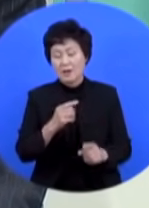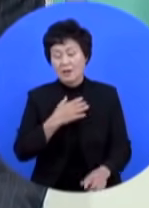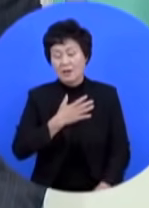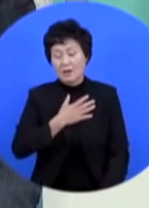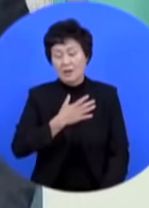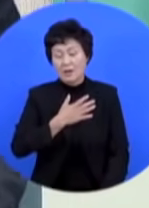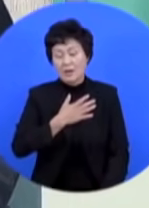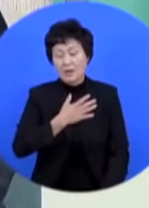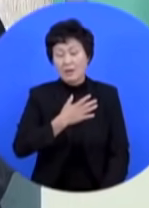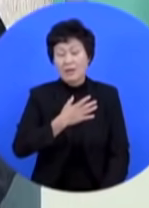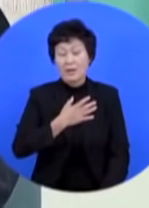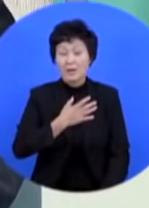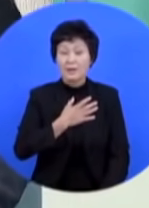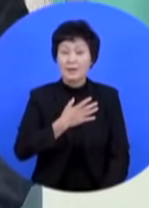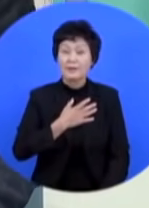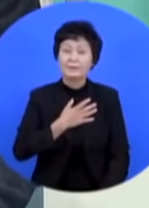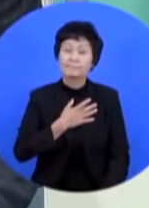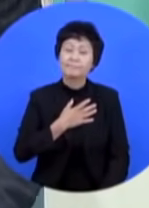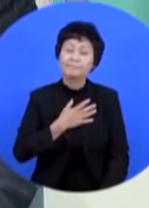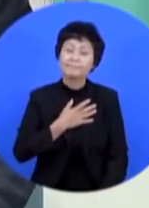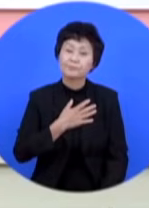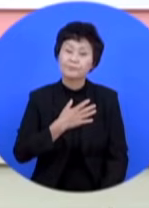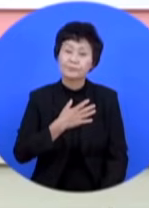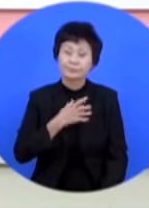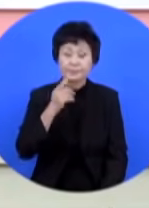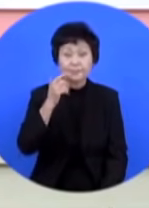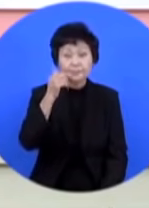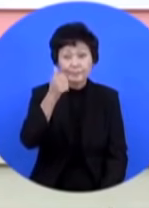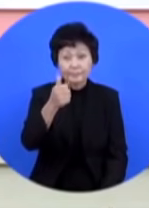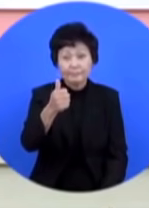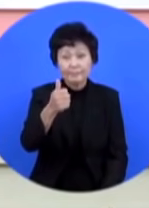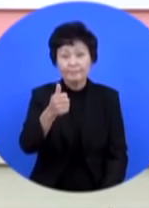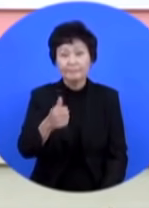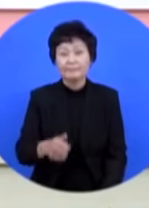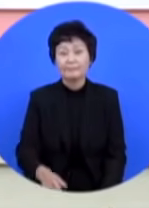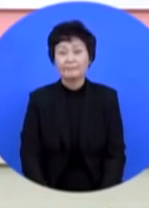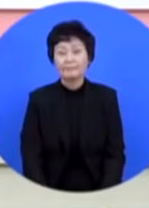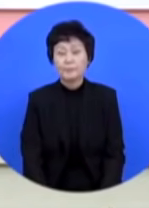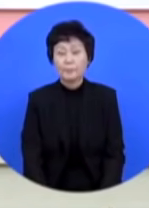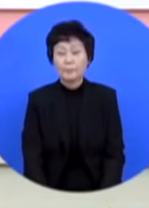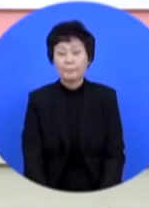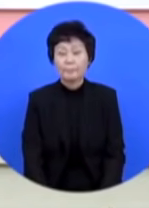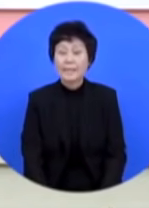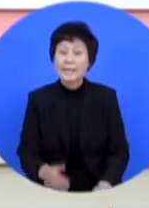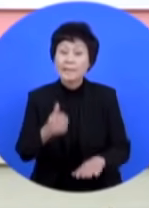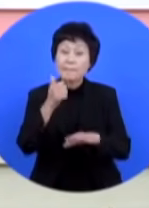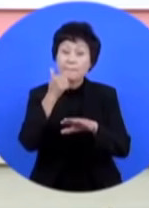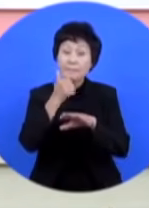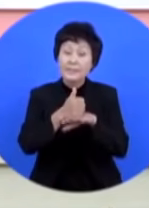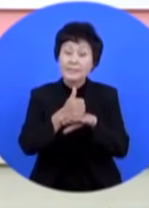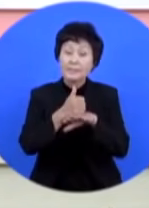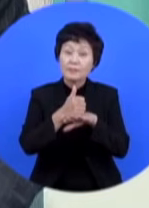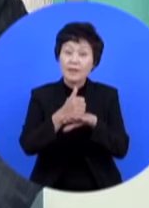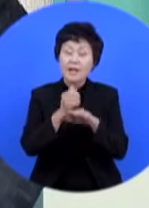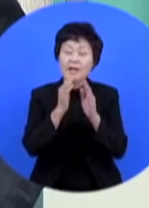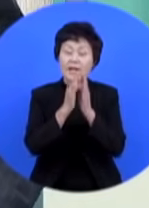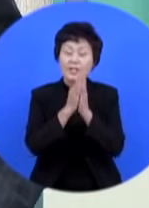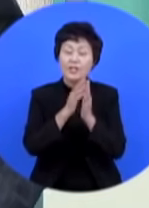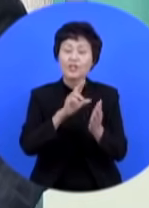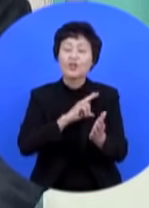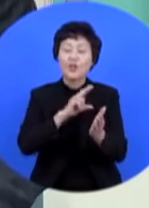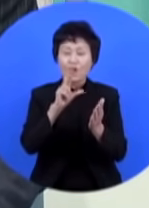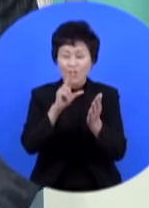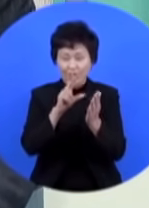하여튼 감동이에요. 목사님 마지막으로 기도 제목